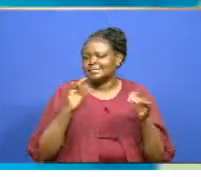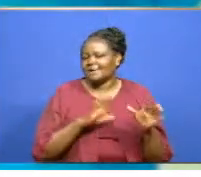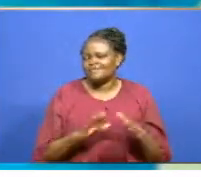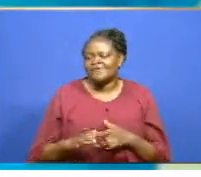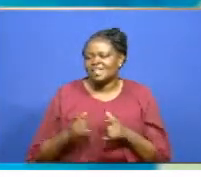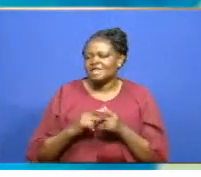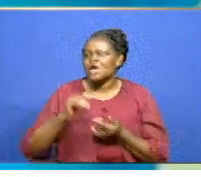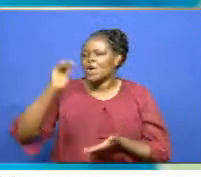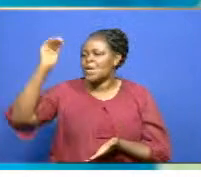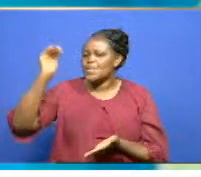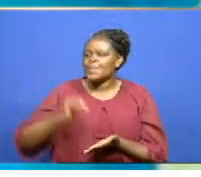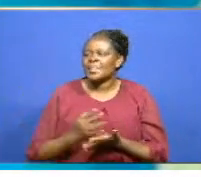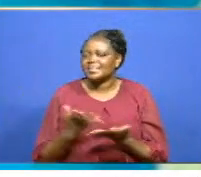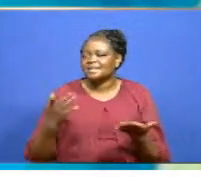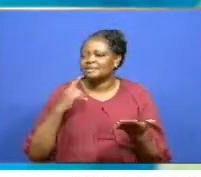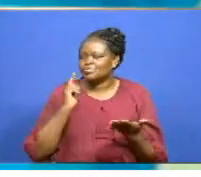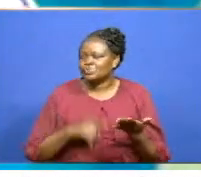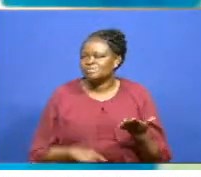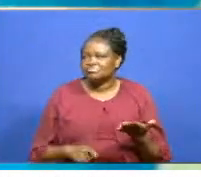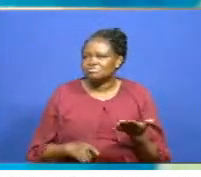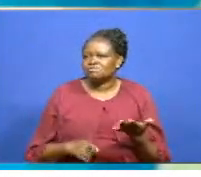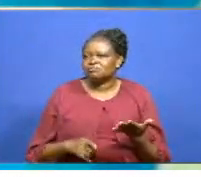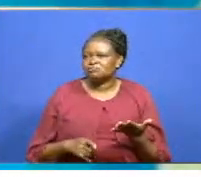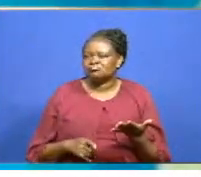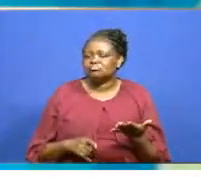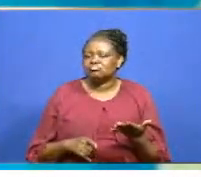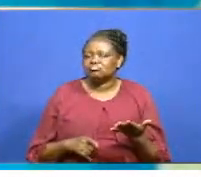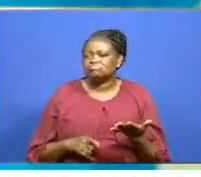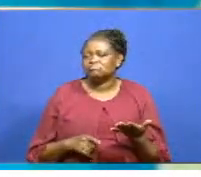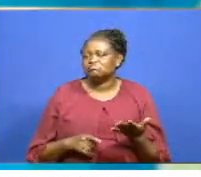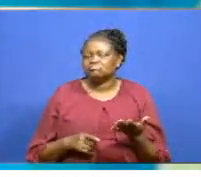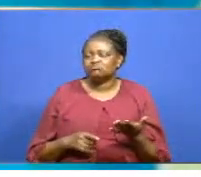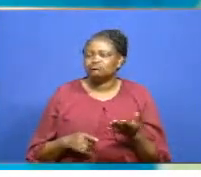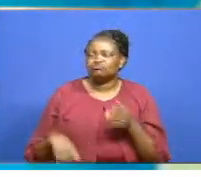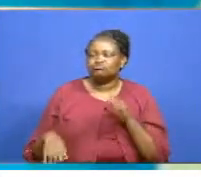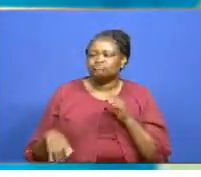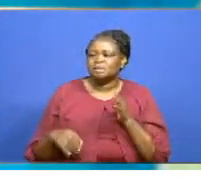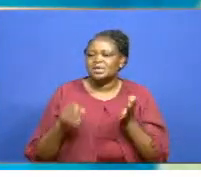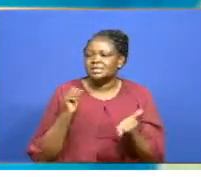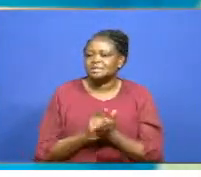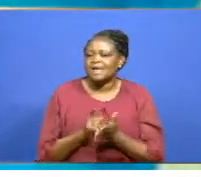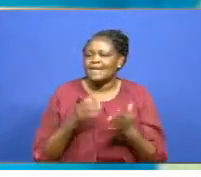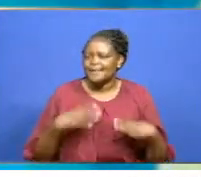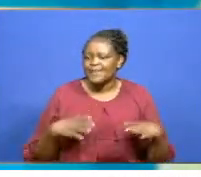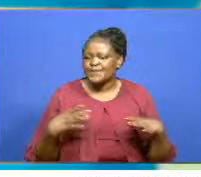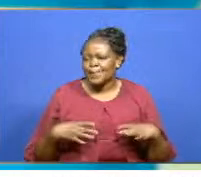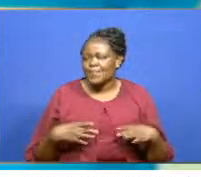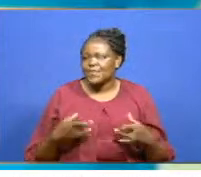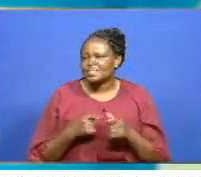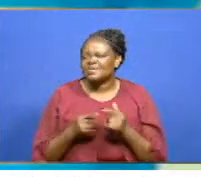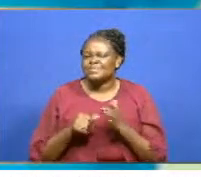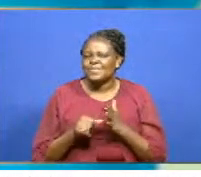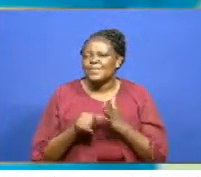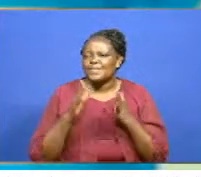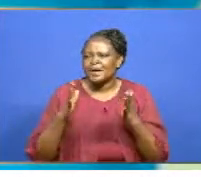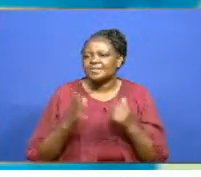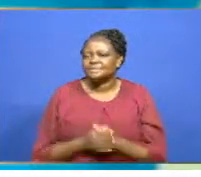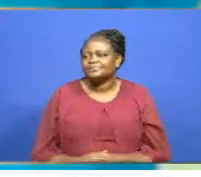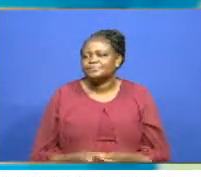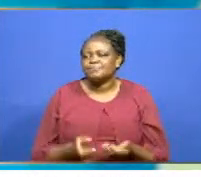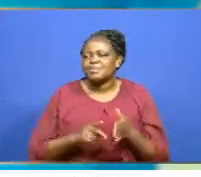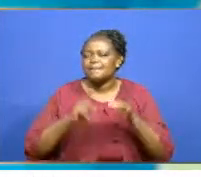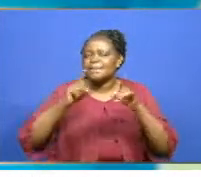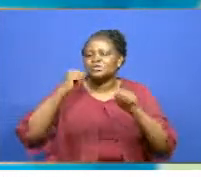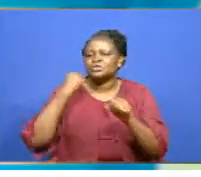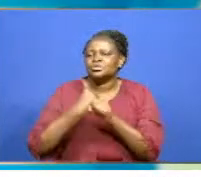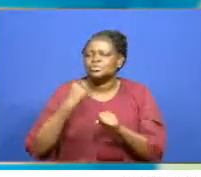kureduce staff, waseme sasa tuna lay off hawa watu zaidi. So unaona, hiyo ni kuleta shida zaidi ya shida. So kile ambacho inafaa